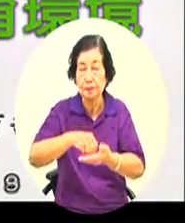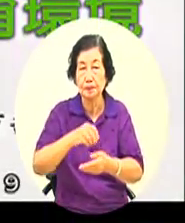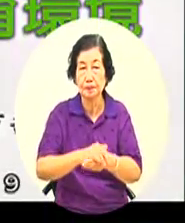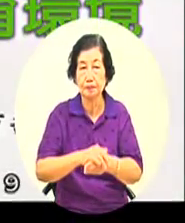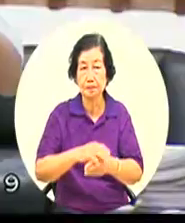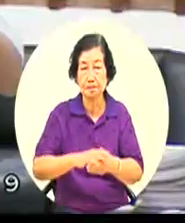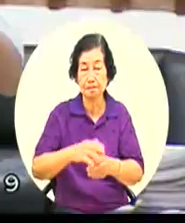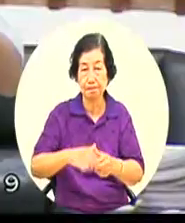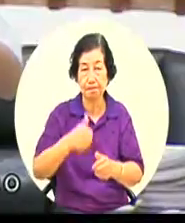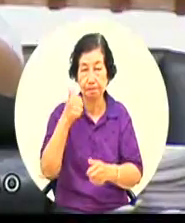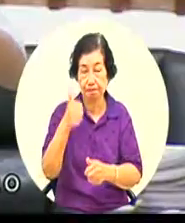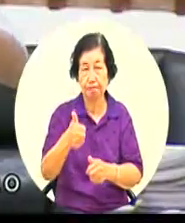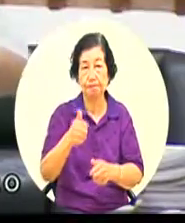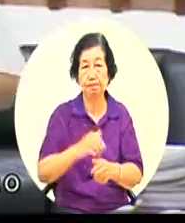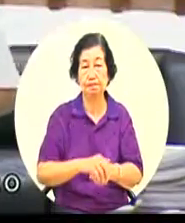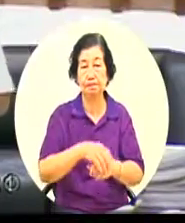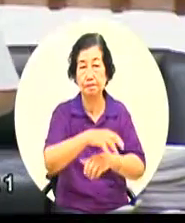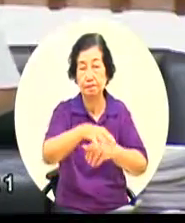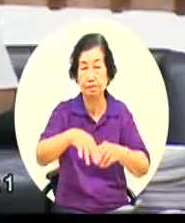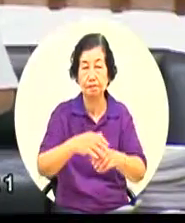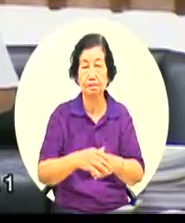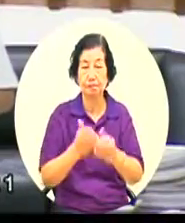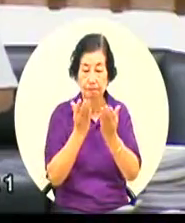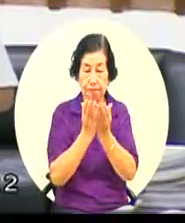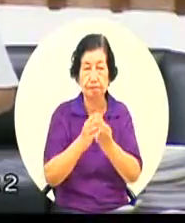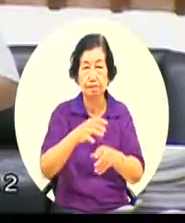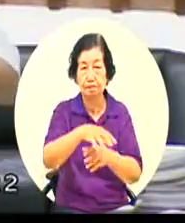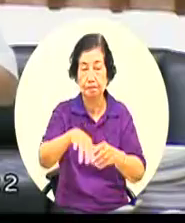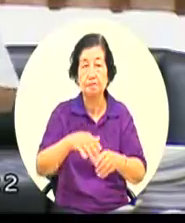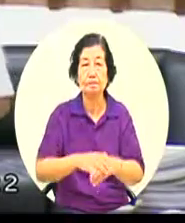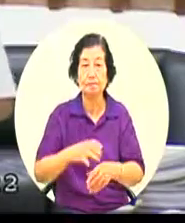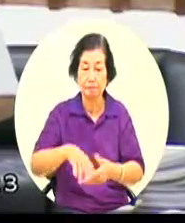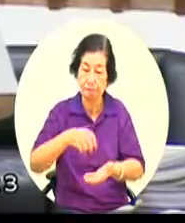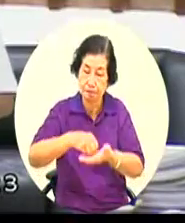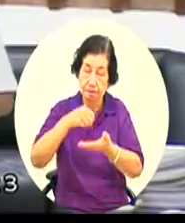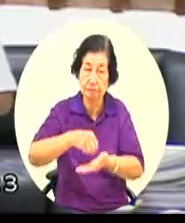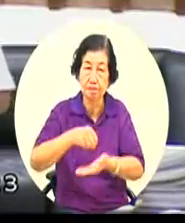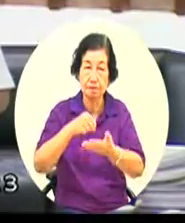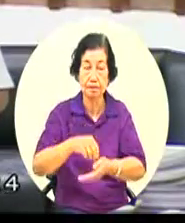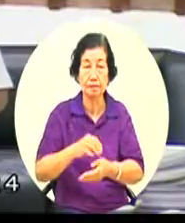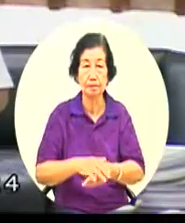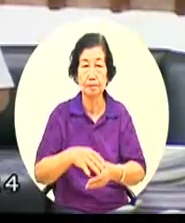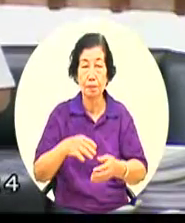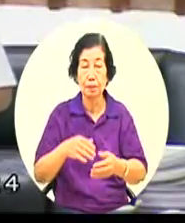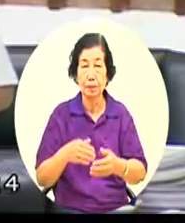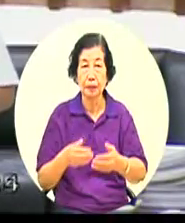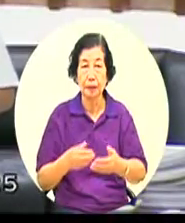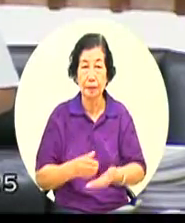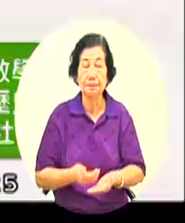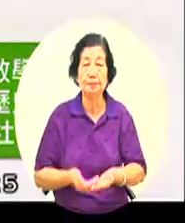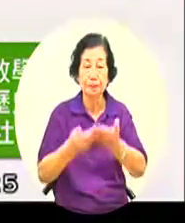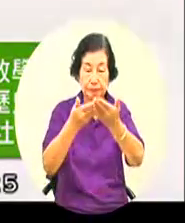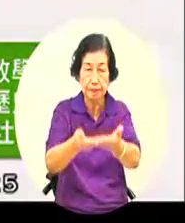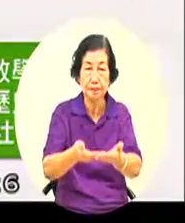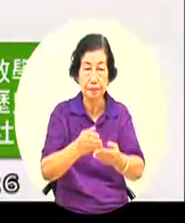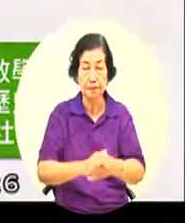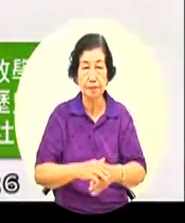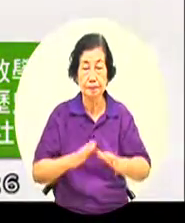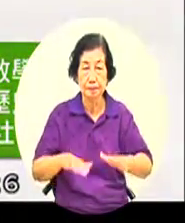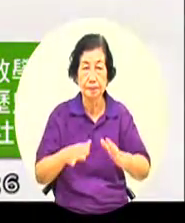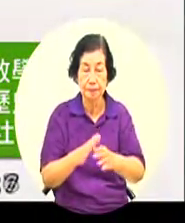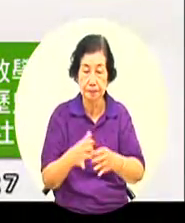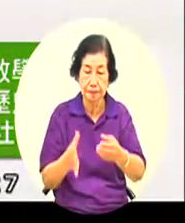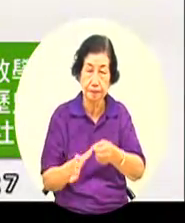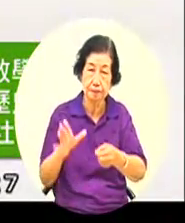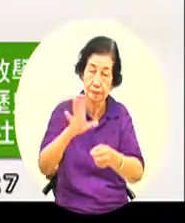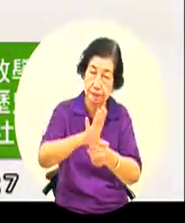呢思考提出来的心得。目前我们这样吼，国中呢虽然叫做免试